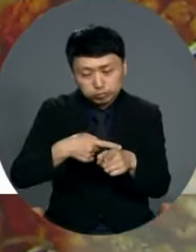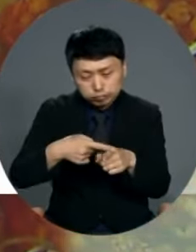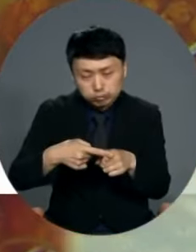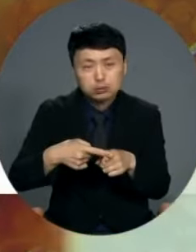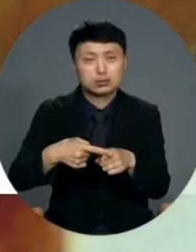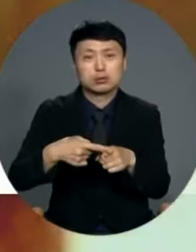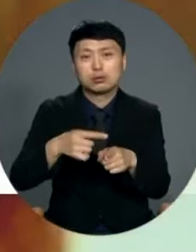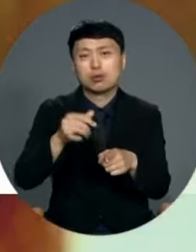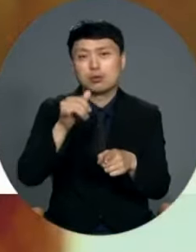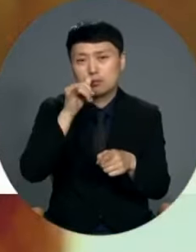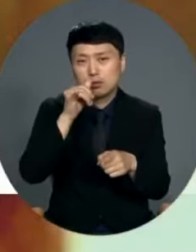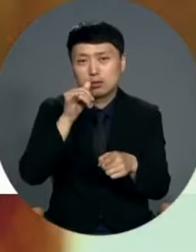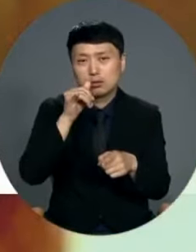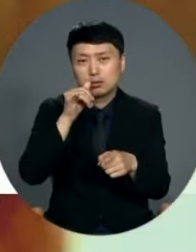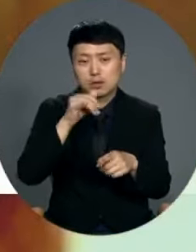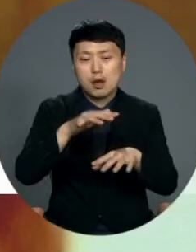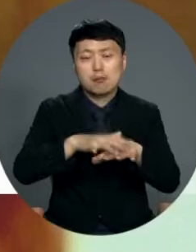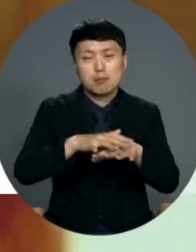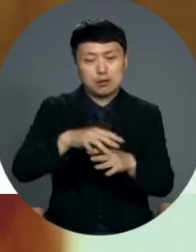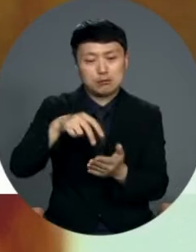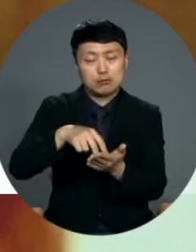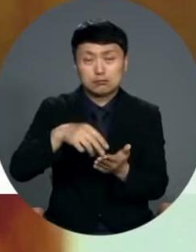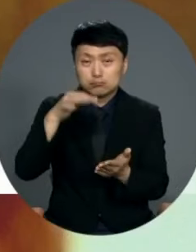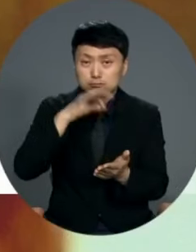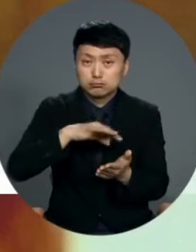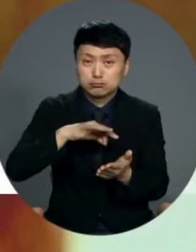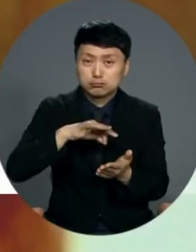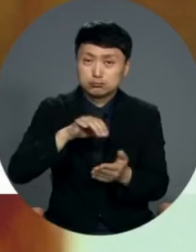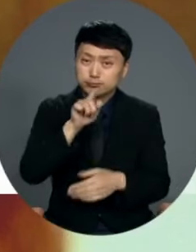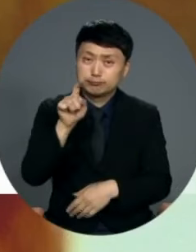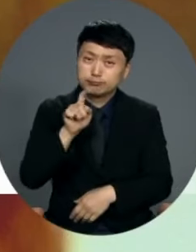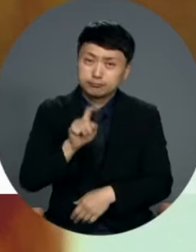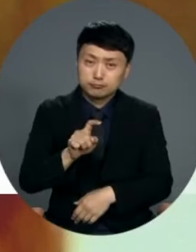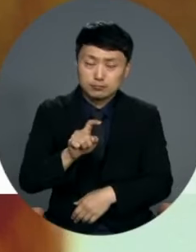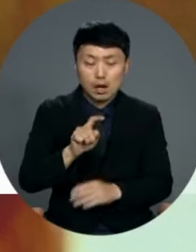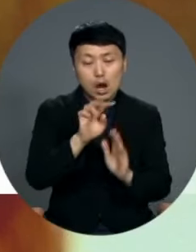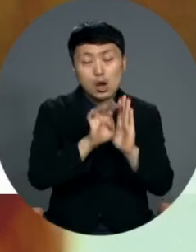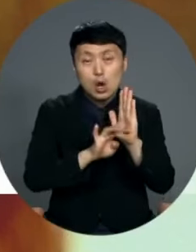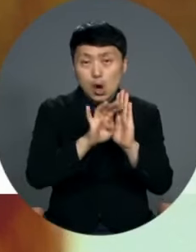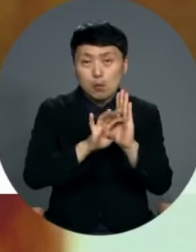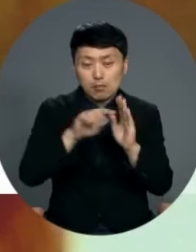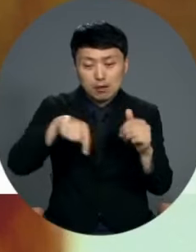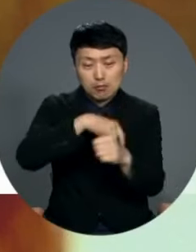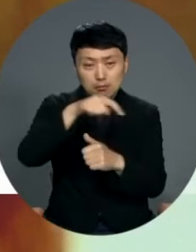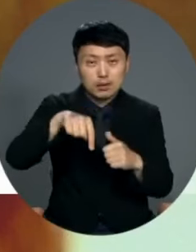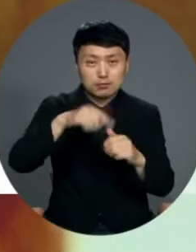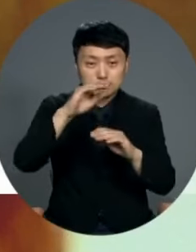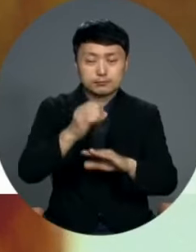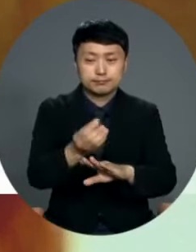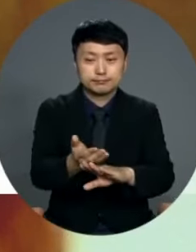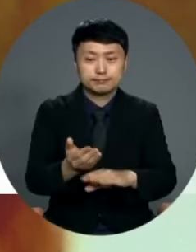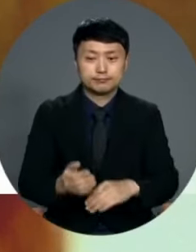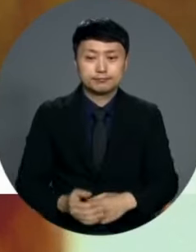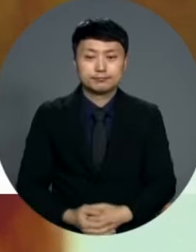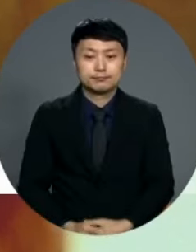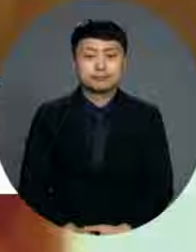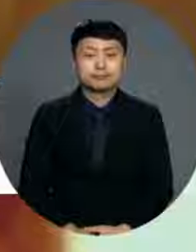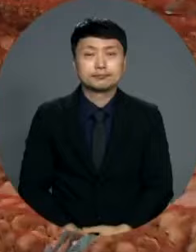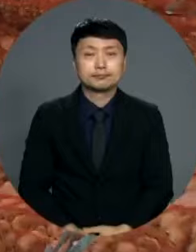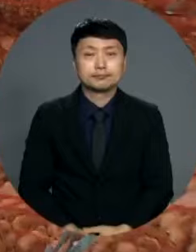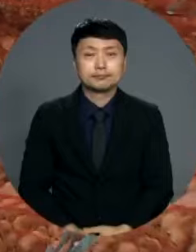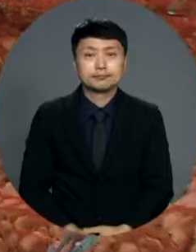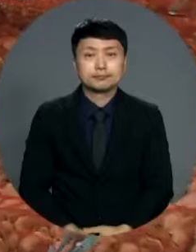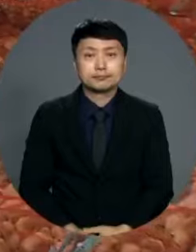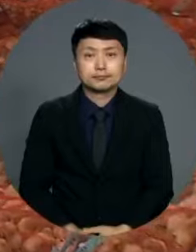지났는데 농민들에게는 과연 얼마나 도움이 되고 있을까요? 경매가 한창인 현장을 서성원 기자가 다녀왔습니다.